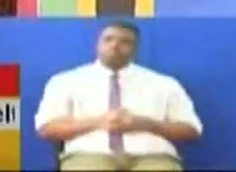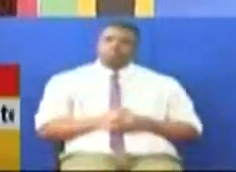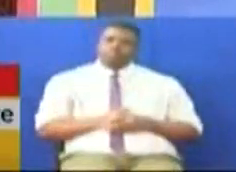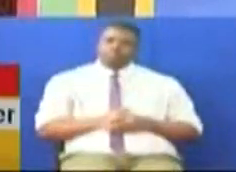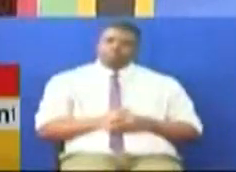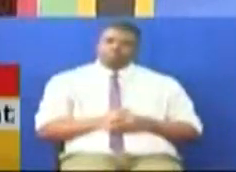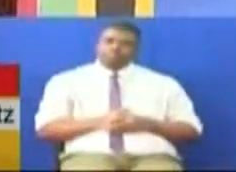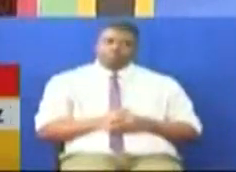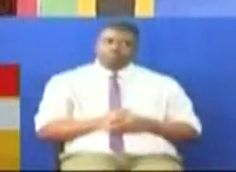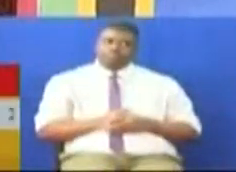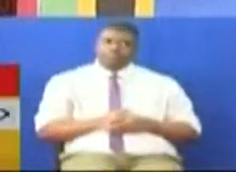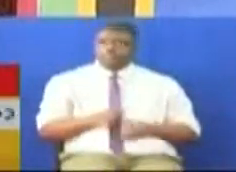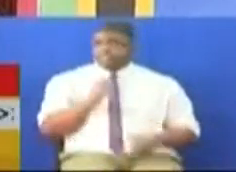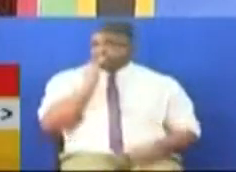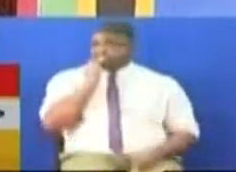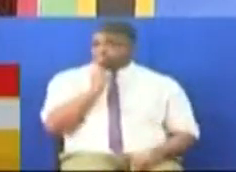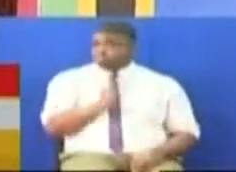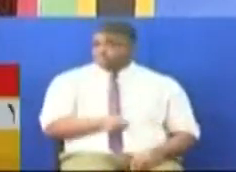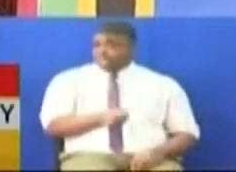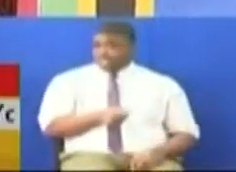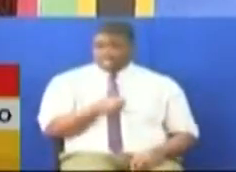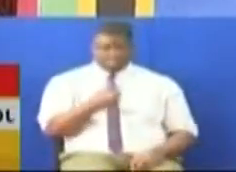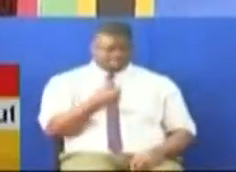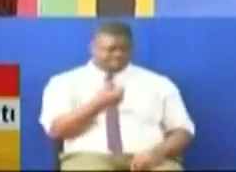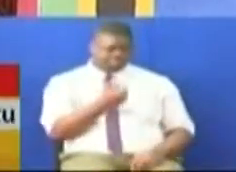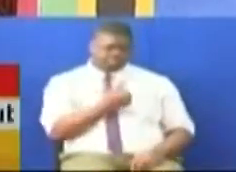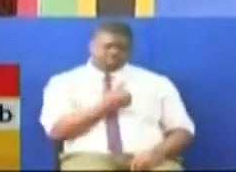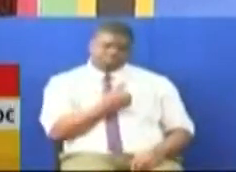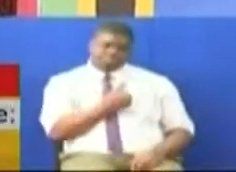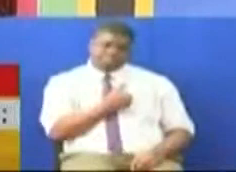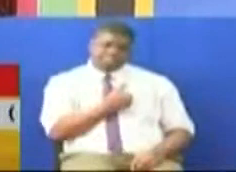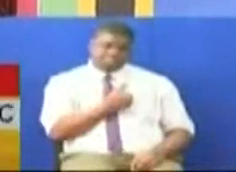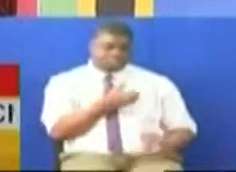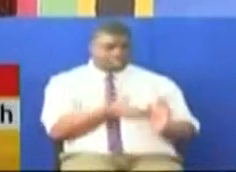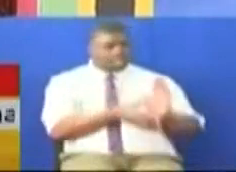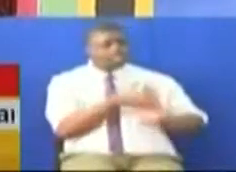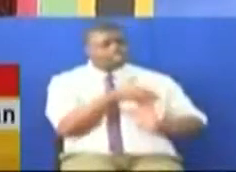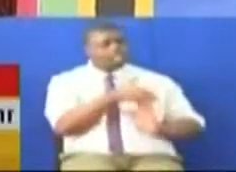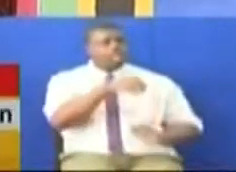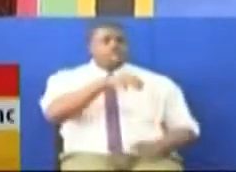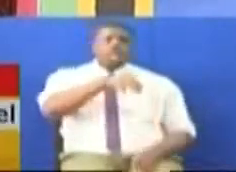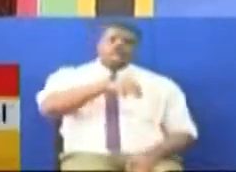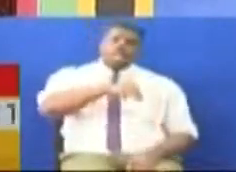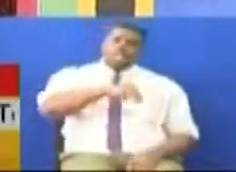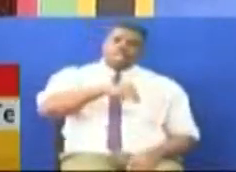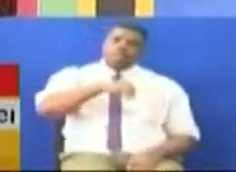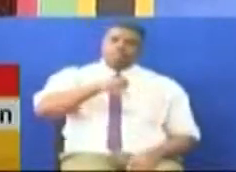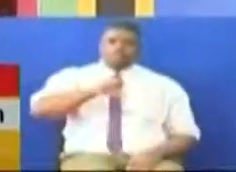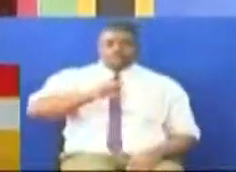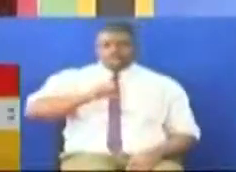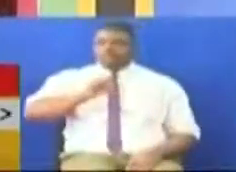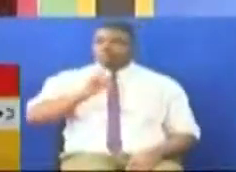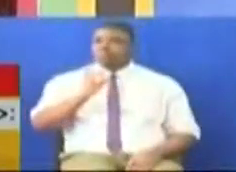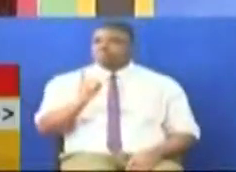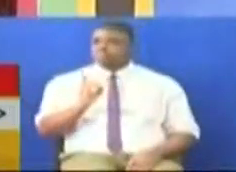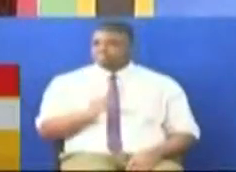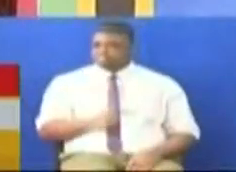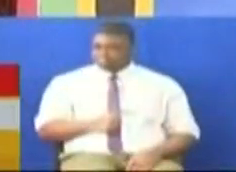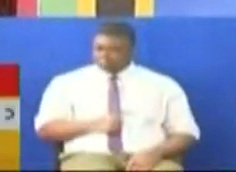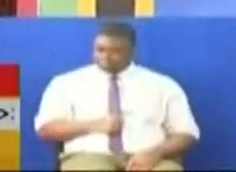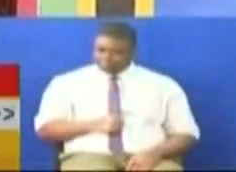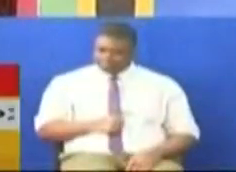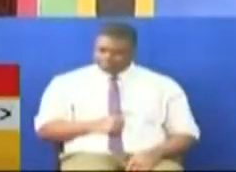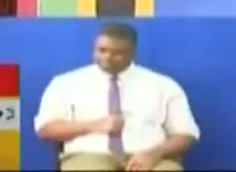Speaker, mimi naanza kwanza na MSD, bohari ya dawa ya taifa. Mheshimiwa